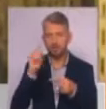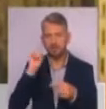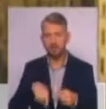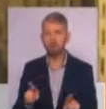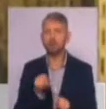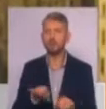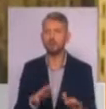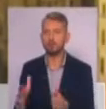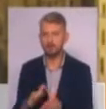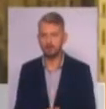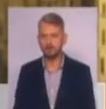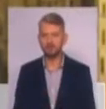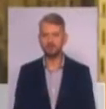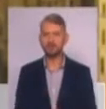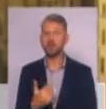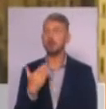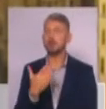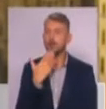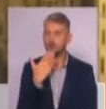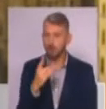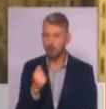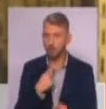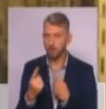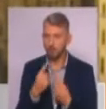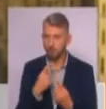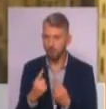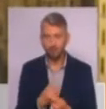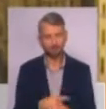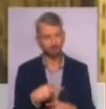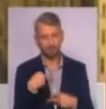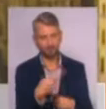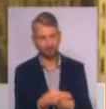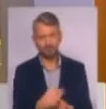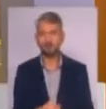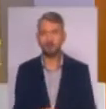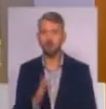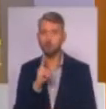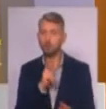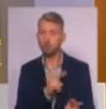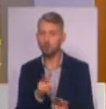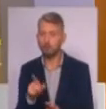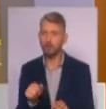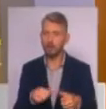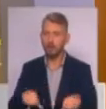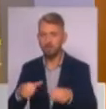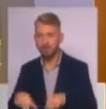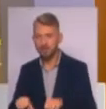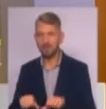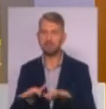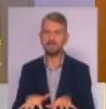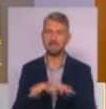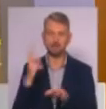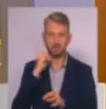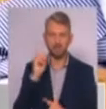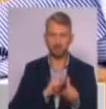що ж там відбувається. Пані Людмила, вам дякую дуже за розмову. Я вдячна, що ви сьогодні завітали. Будемо слідкувати і за комісіями, і за сесіями, звичайно,